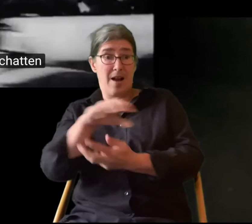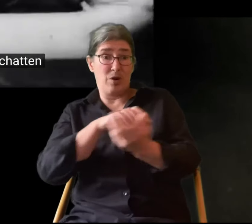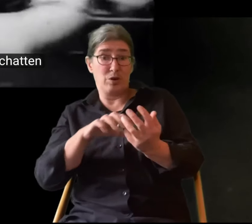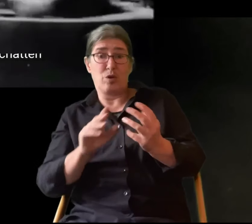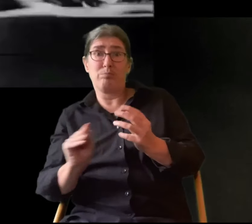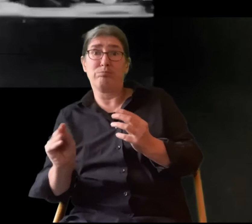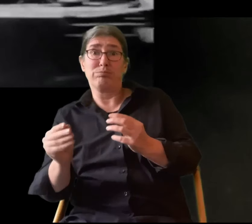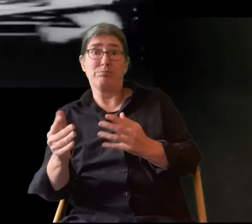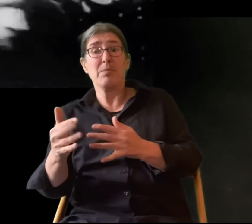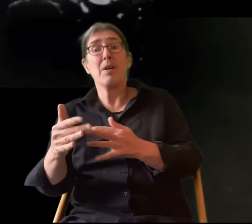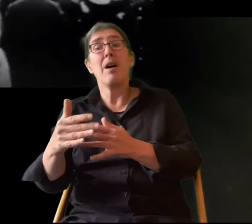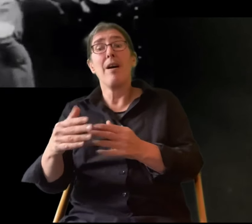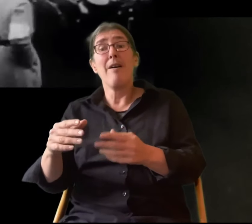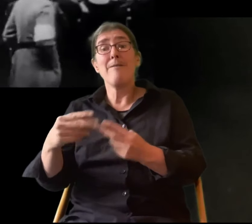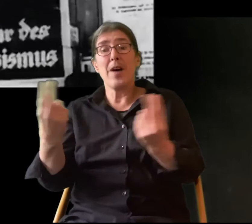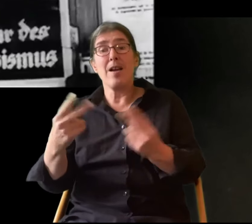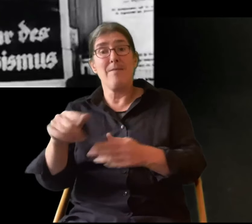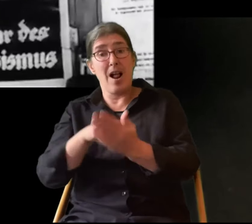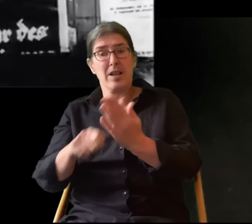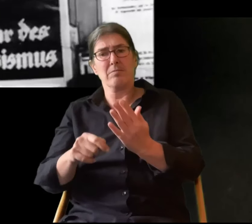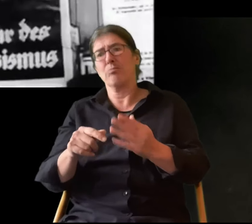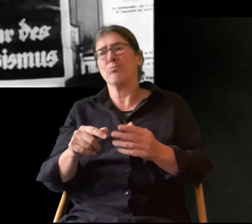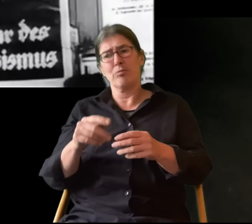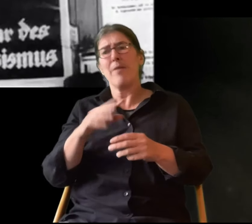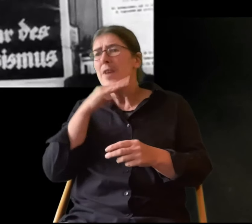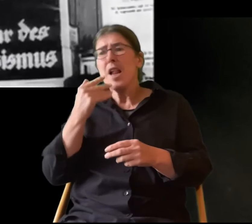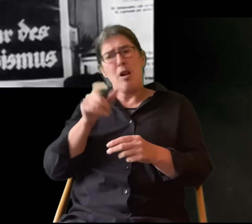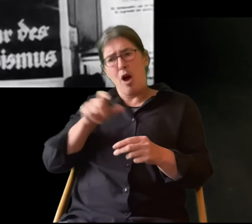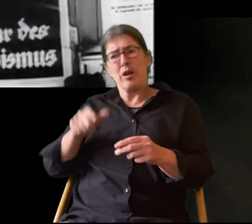die wahlbeteiligung ist hoch